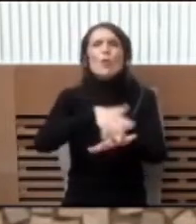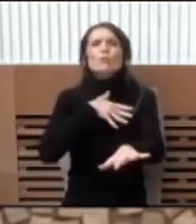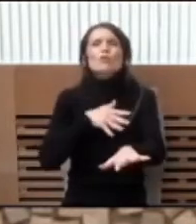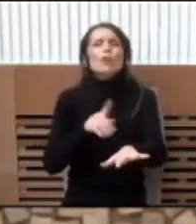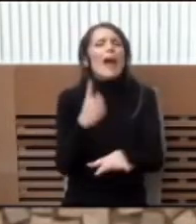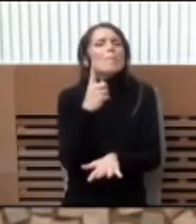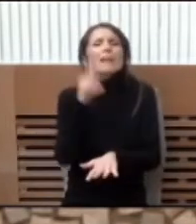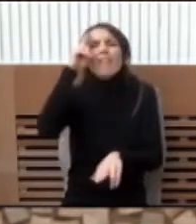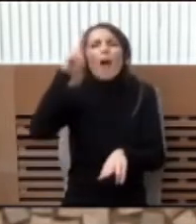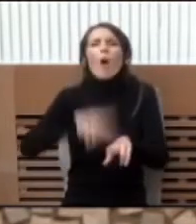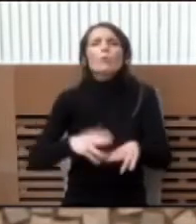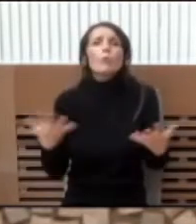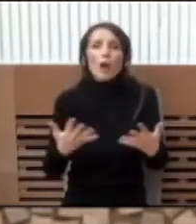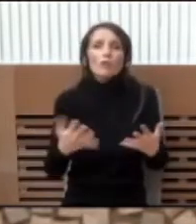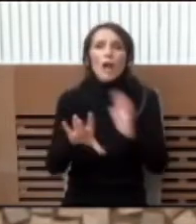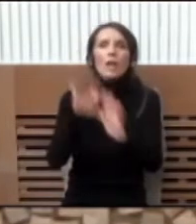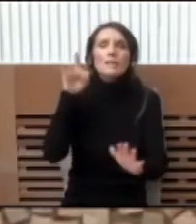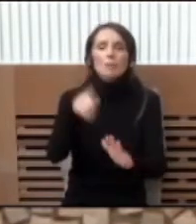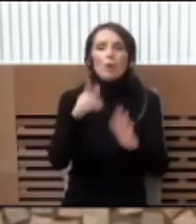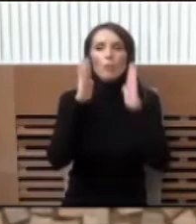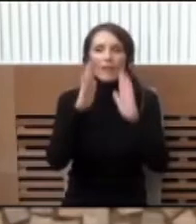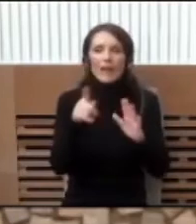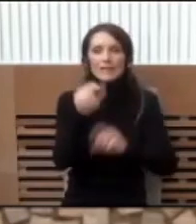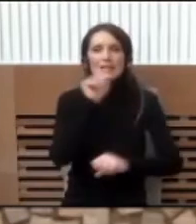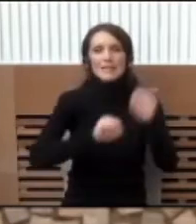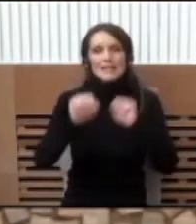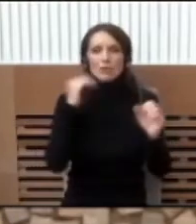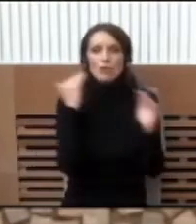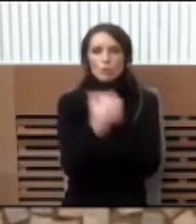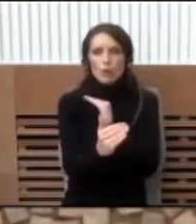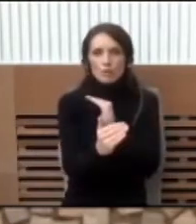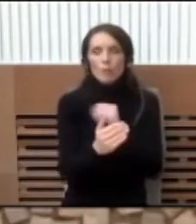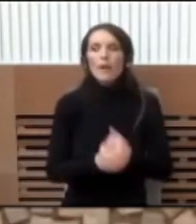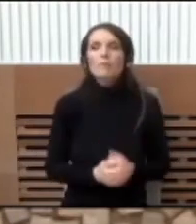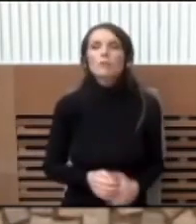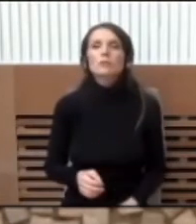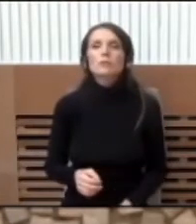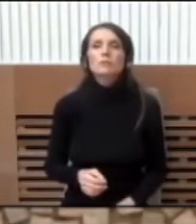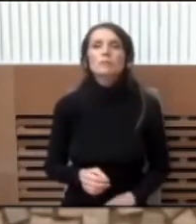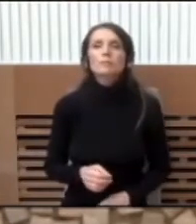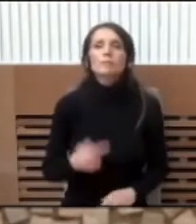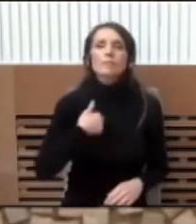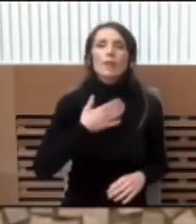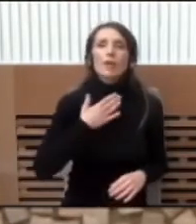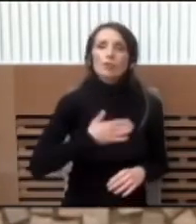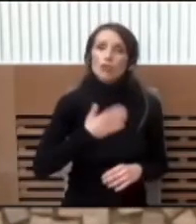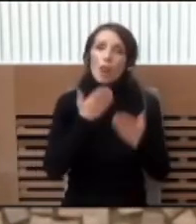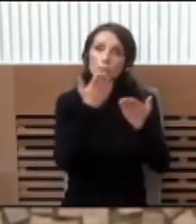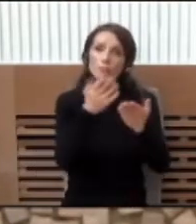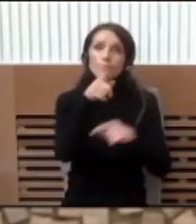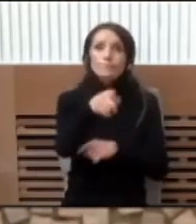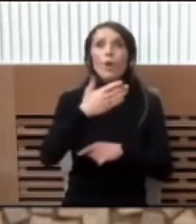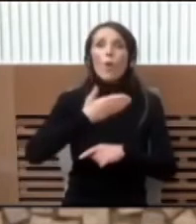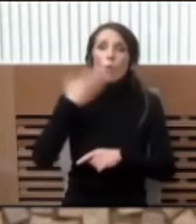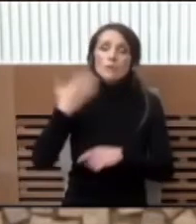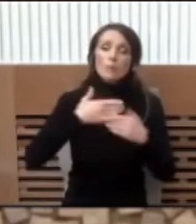parlamenta bio je izbor poverenice za zaštitu ravnopravnosti, koje svakako želim uspeh u radu i